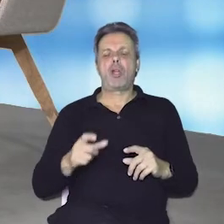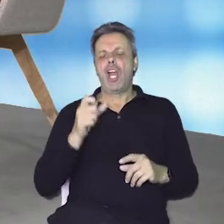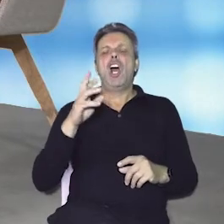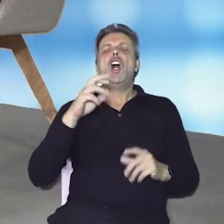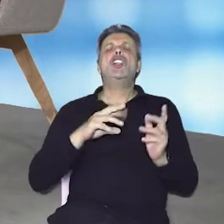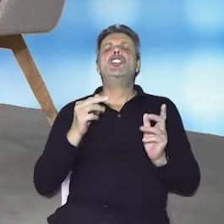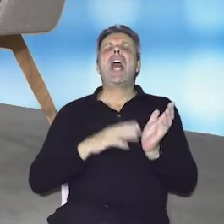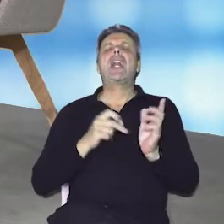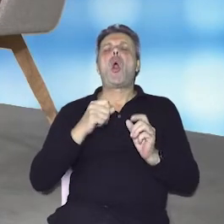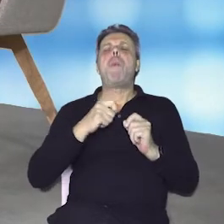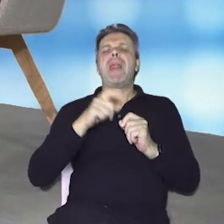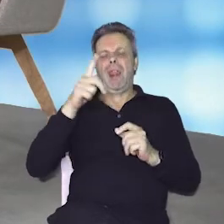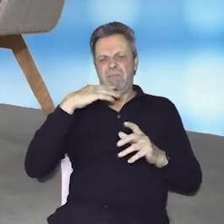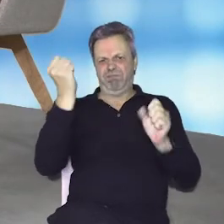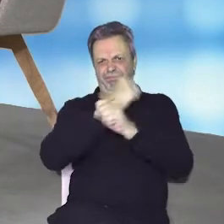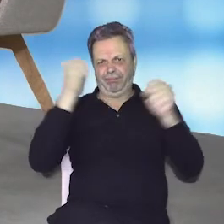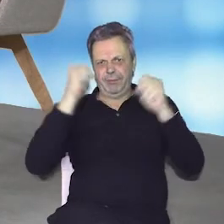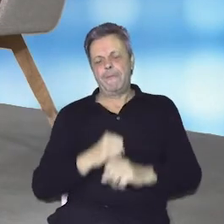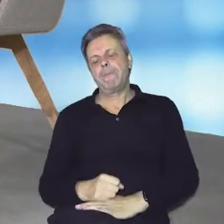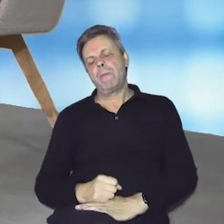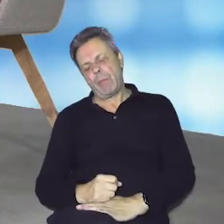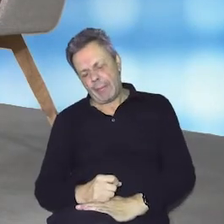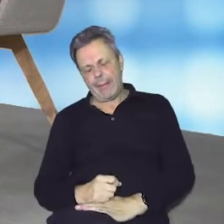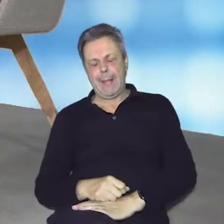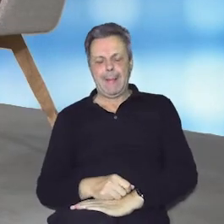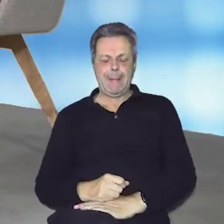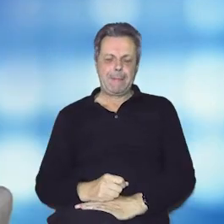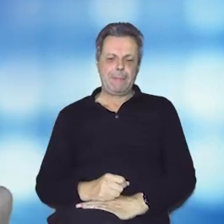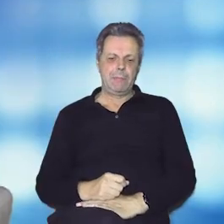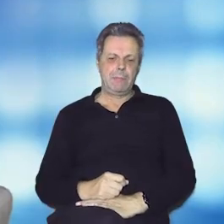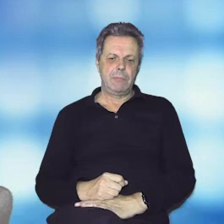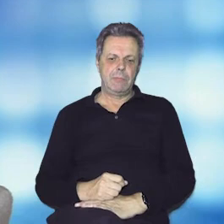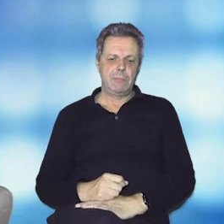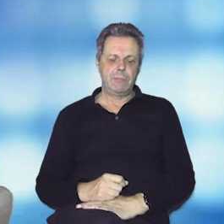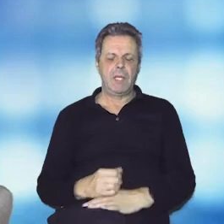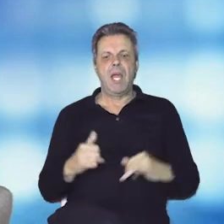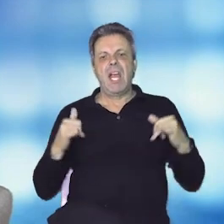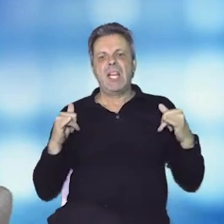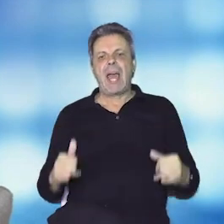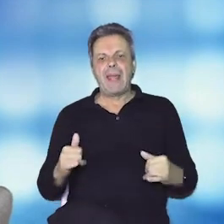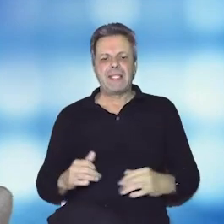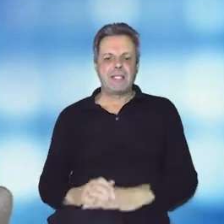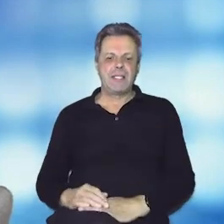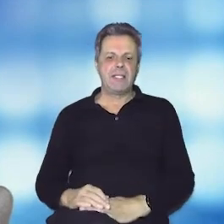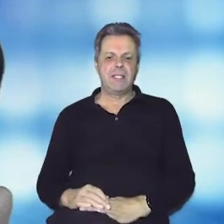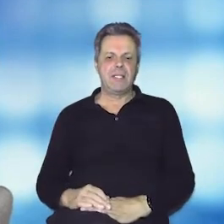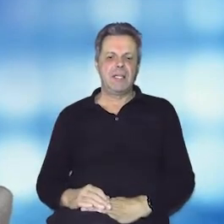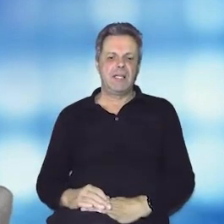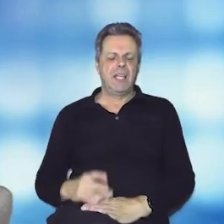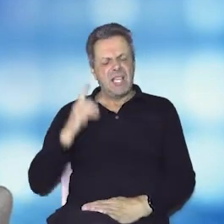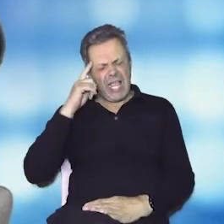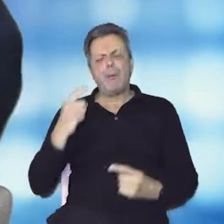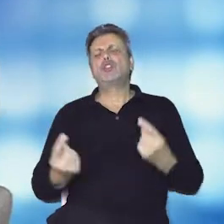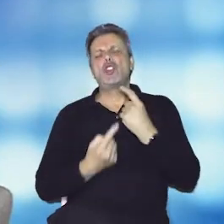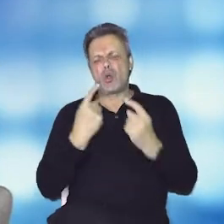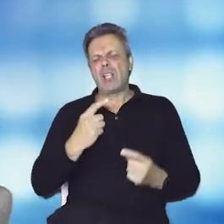na nuklearnu energiju koji u bivšoj državi bio donesen. Danas, znamo Černobil, znamo još